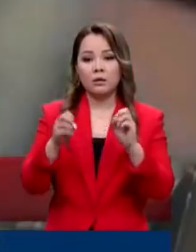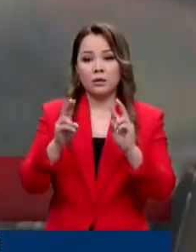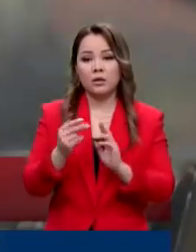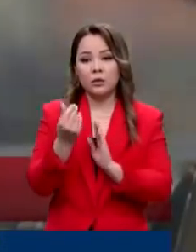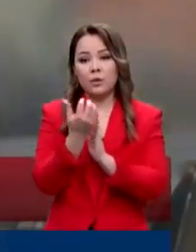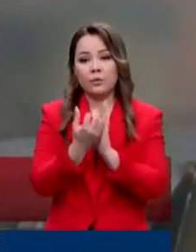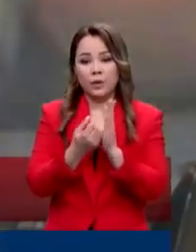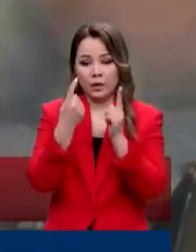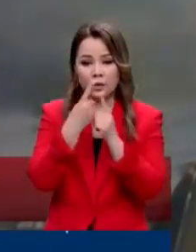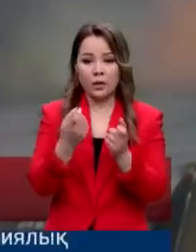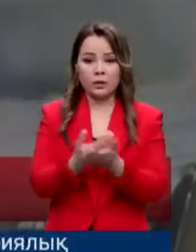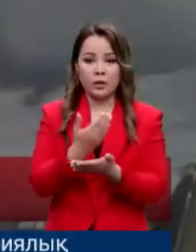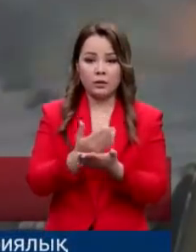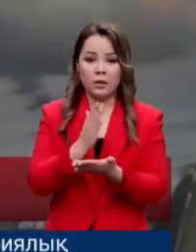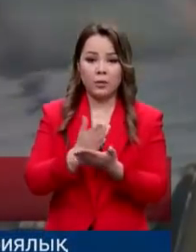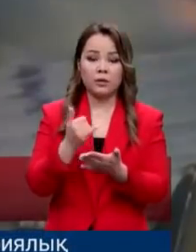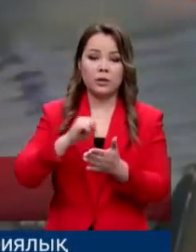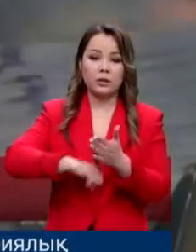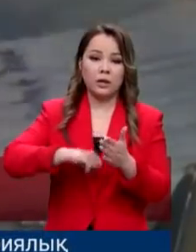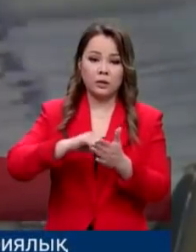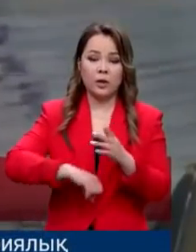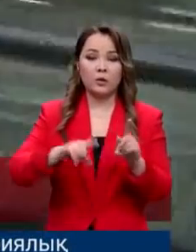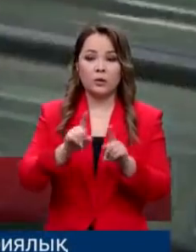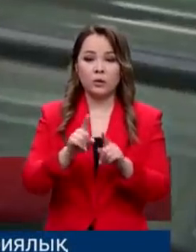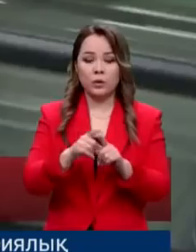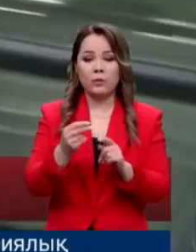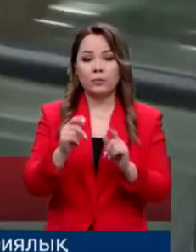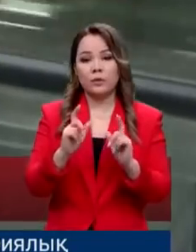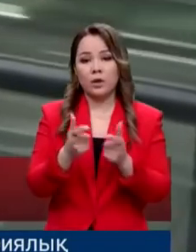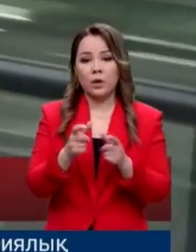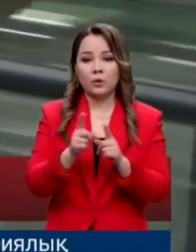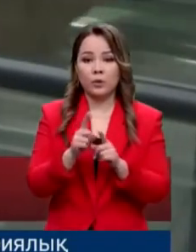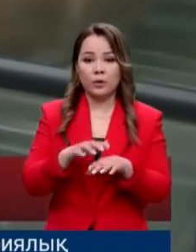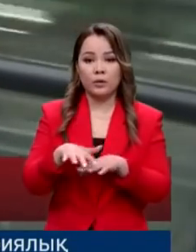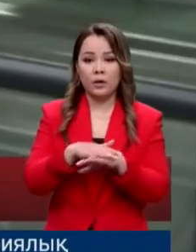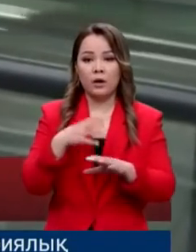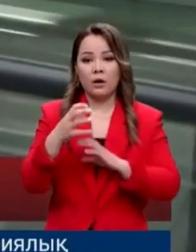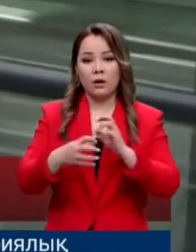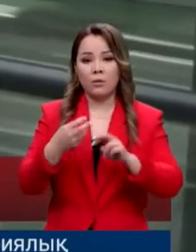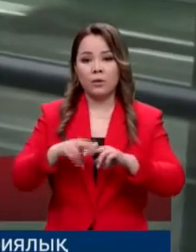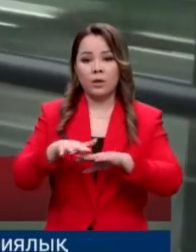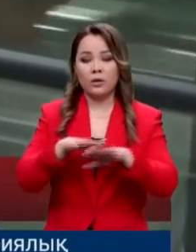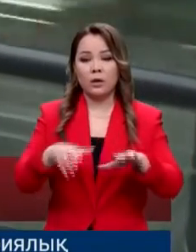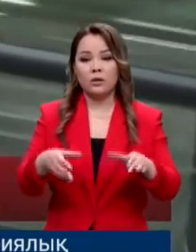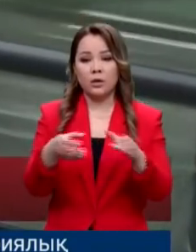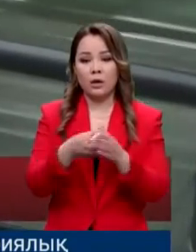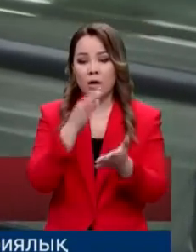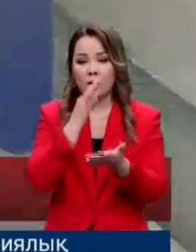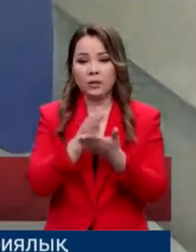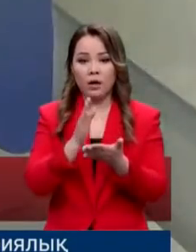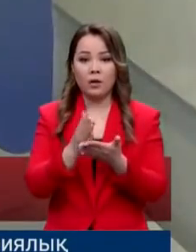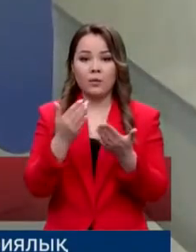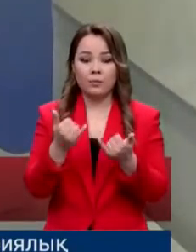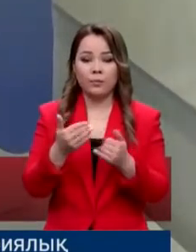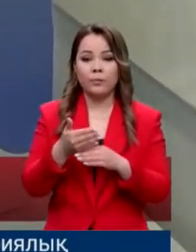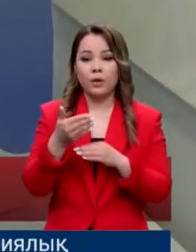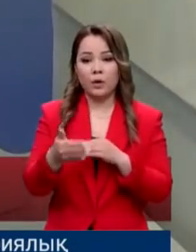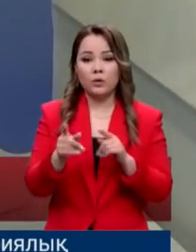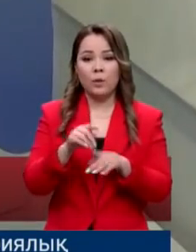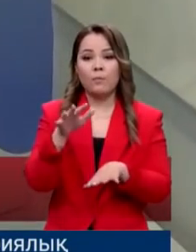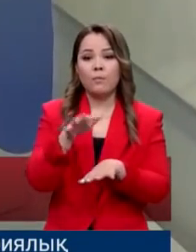қоры директорының орынбасары. Себебі Ресейге қарсы салынған санкциялар әлемдік қаржы жүйесінің бөлінуіне әкеліп соғуы мүмкін. Артынша